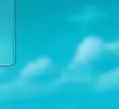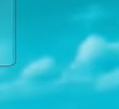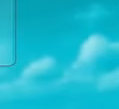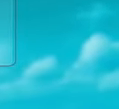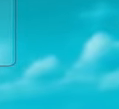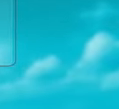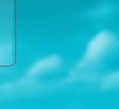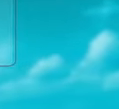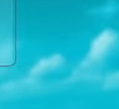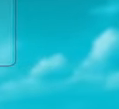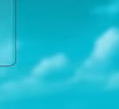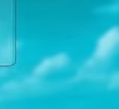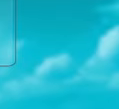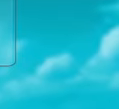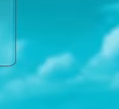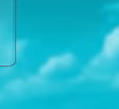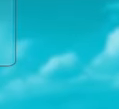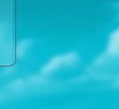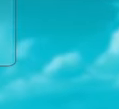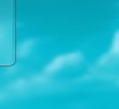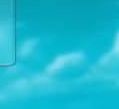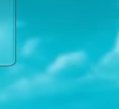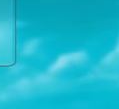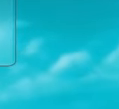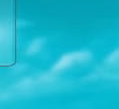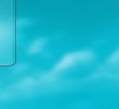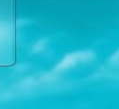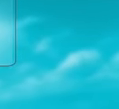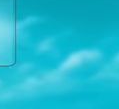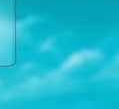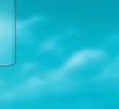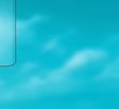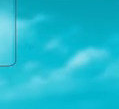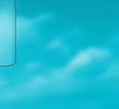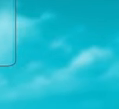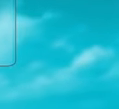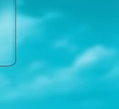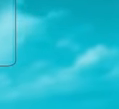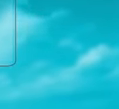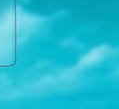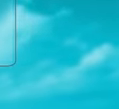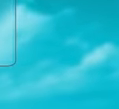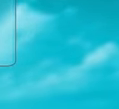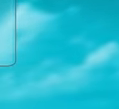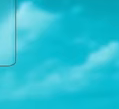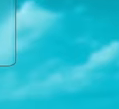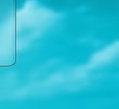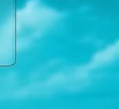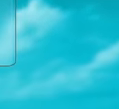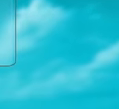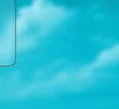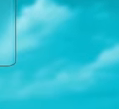В Щелийском районе днем плюс 7, ночью минус 6. В Жанакурганском районе днем плюс 8, ночью минус 5.